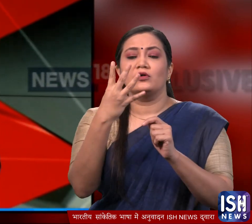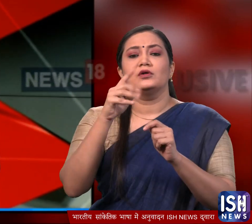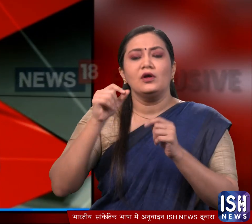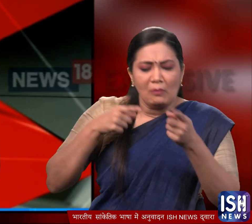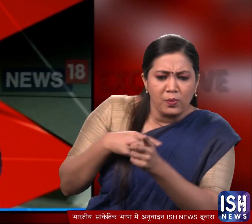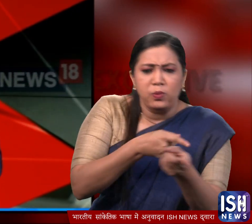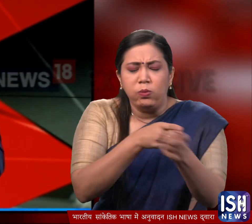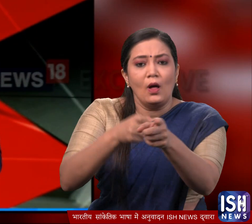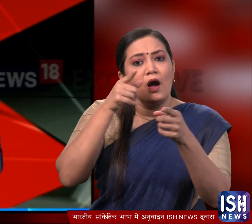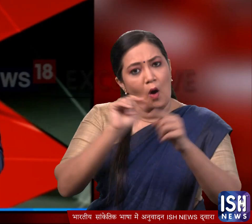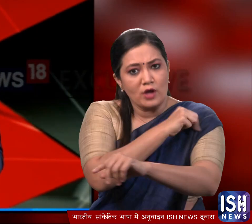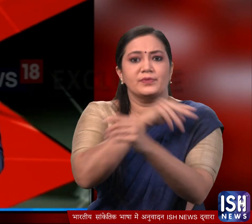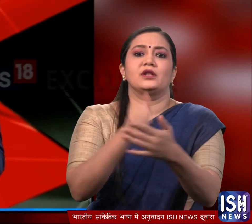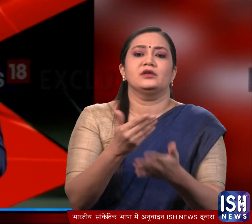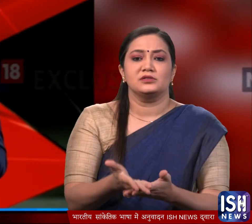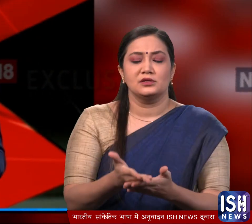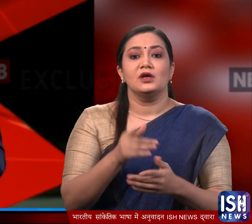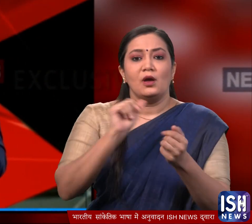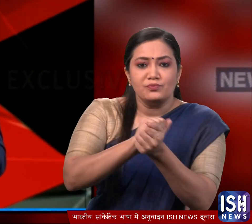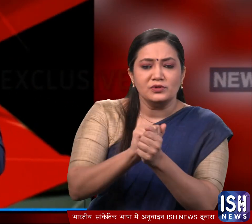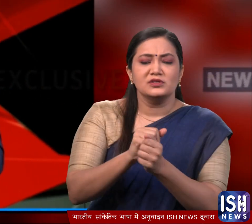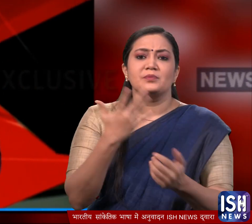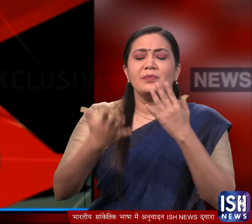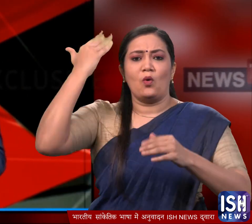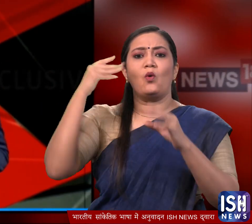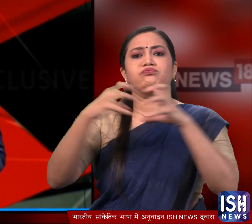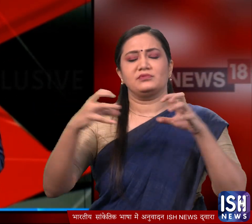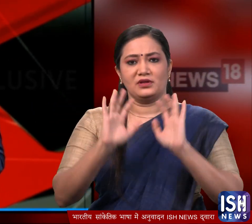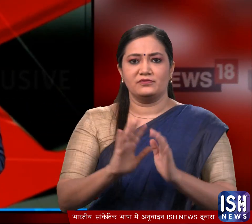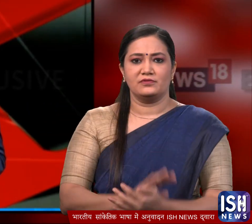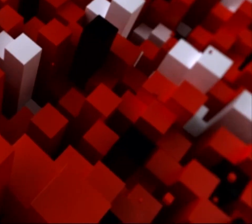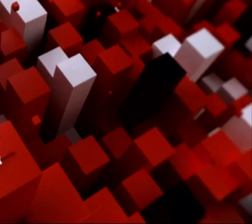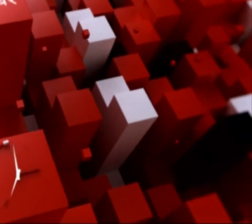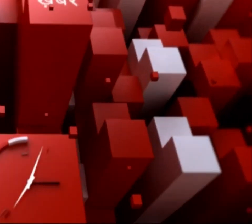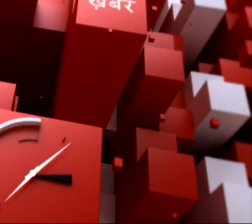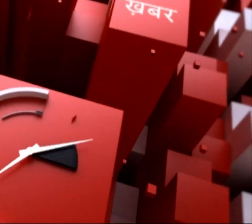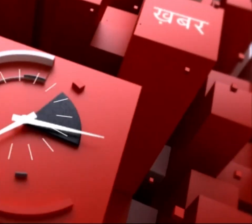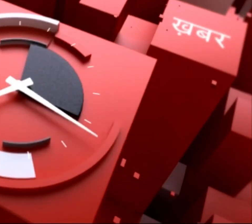बदमाश उसका पीछा करते हुए ही अस्पताल पहुंचे थे। लिहाजा पुलिस इसे निजी रंजिश का मामला मान रही।